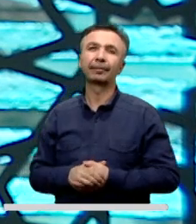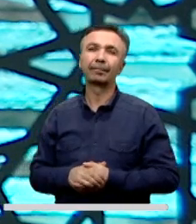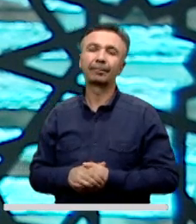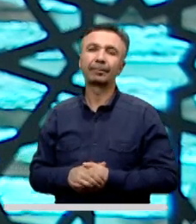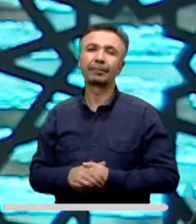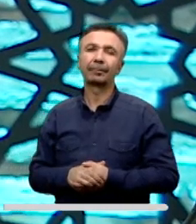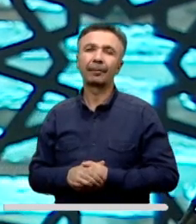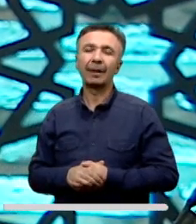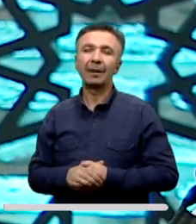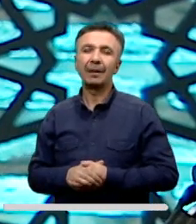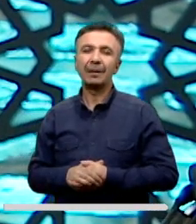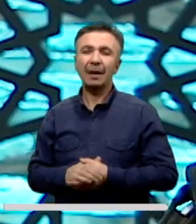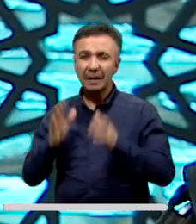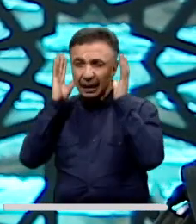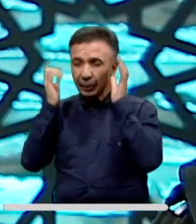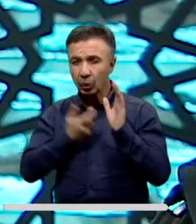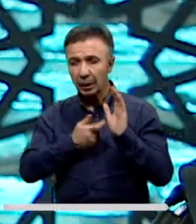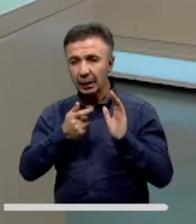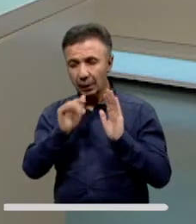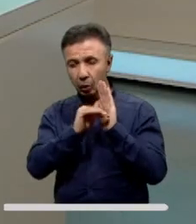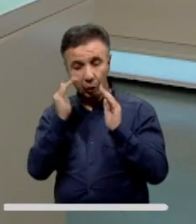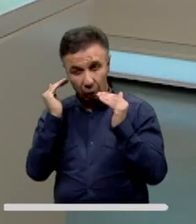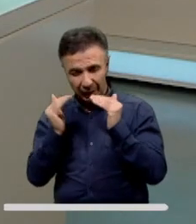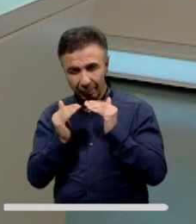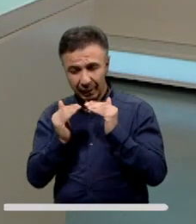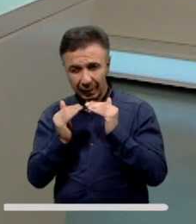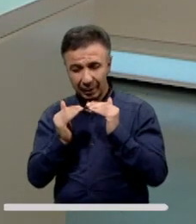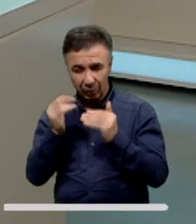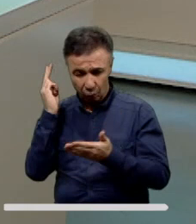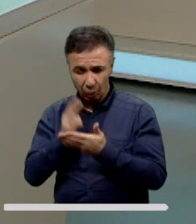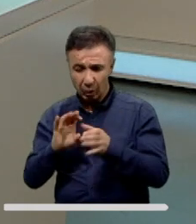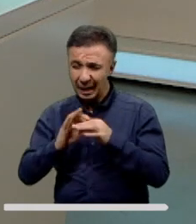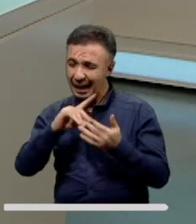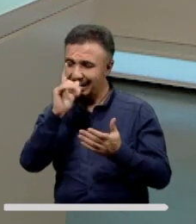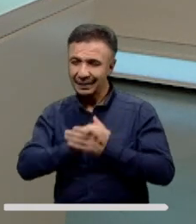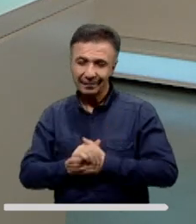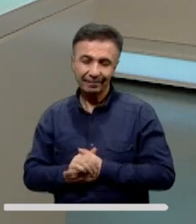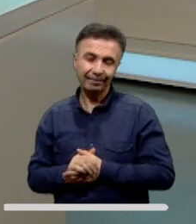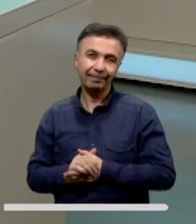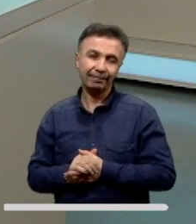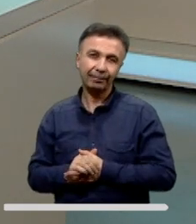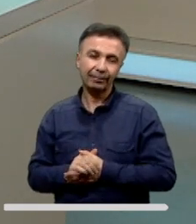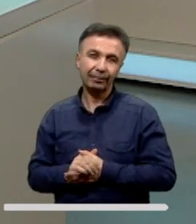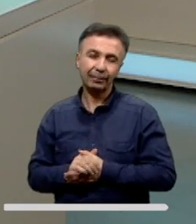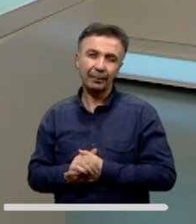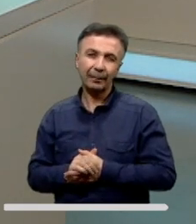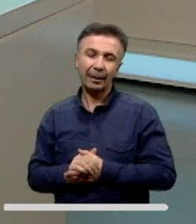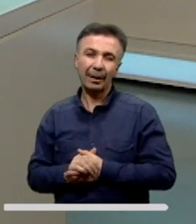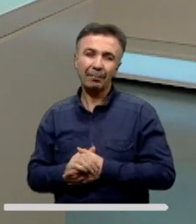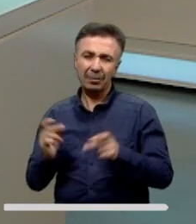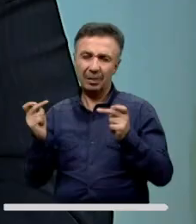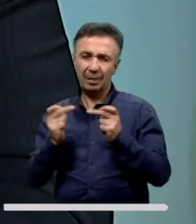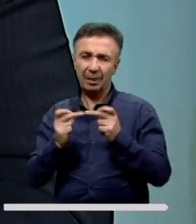tatili erkan'nın hükmü nedir hocam Tadili erkân arasında hükmü konusunda ihtilaf söz